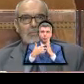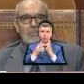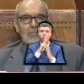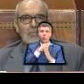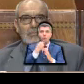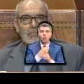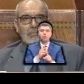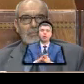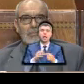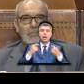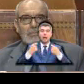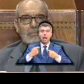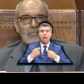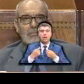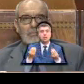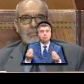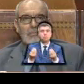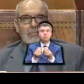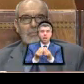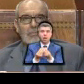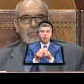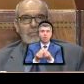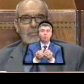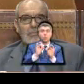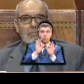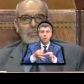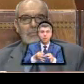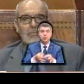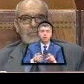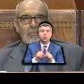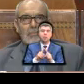السيد رئيس الحكومة بالالتزام باعتماد وتفعيل